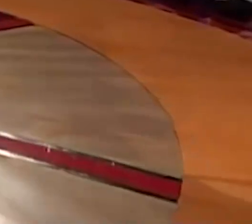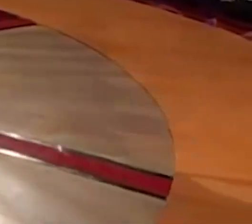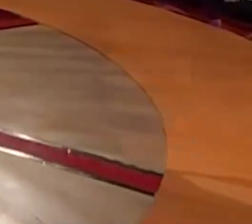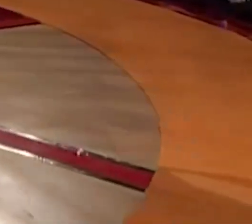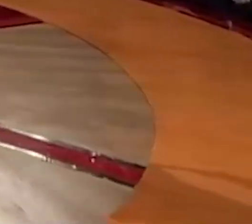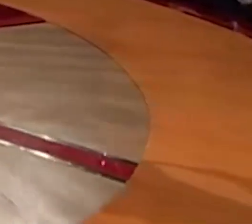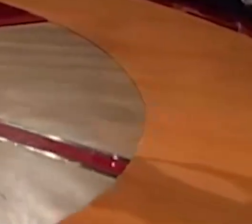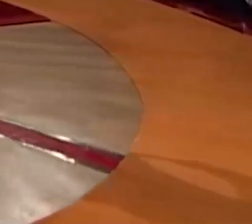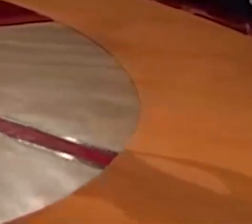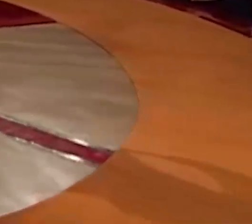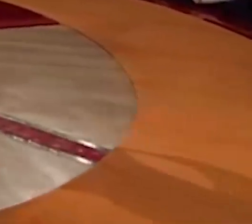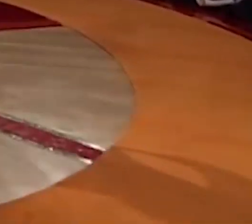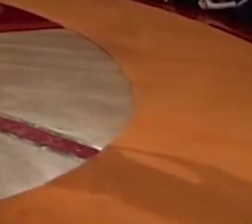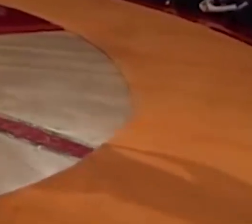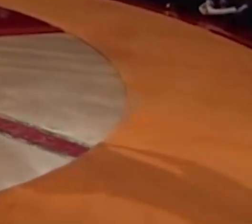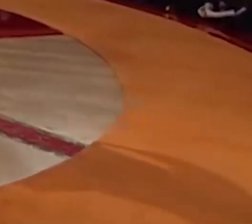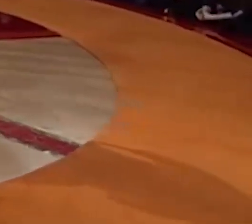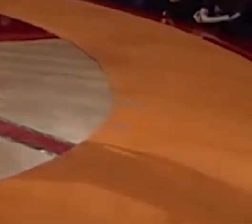var mı? Medya arkasından önce görelim.